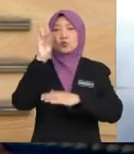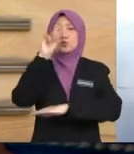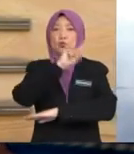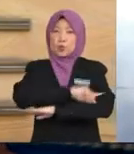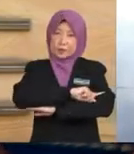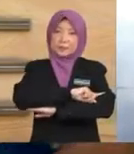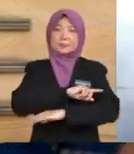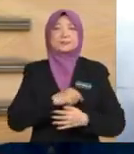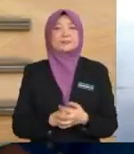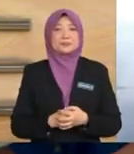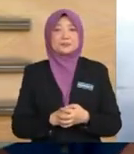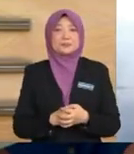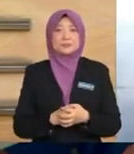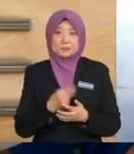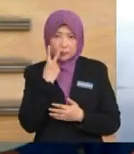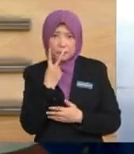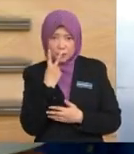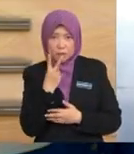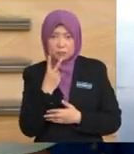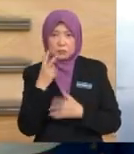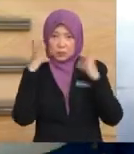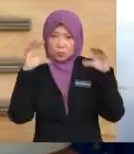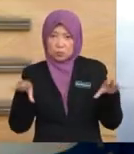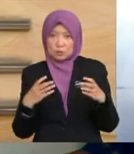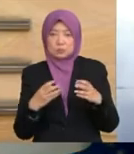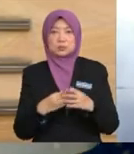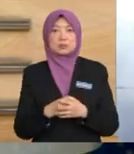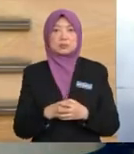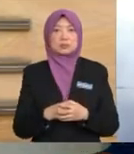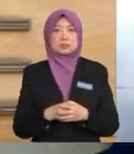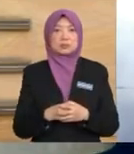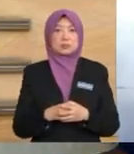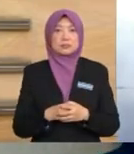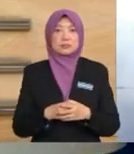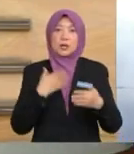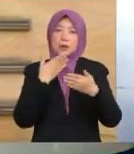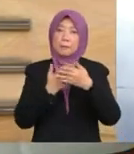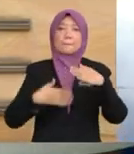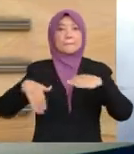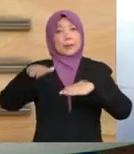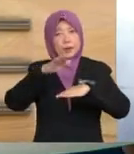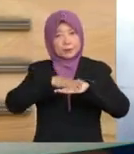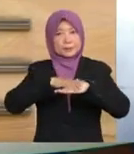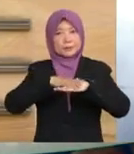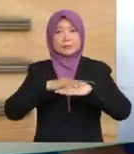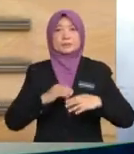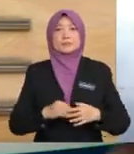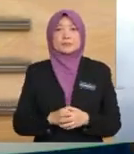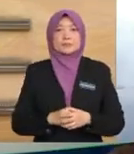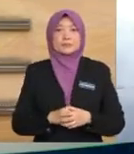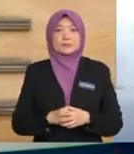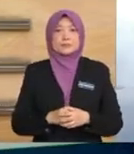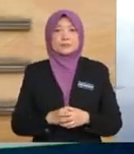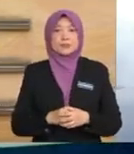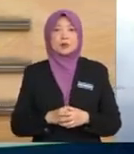Okey. Ini kita sampai atas ya. Tengok ya, ni kelilingkan sampai atas. Okey. Nampaknya kali ini saya